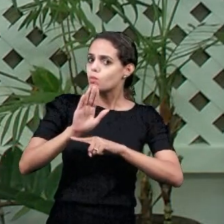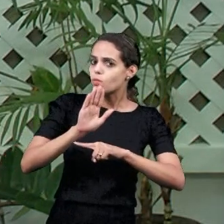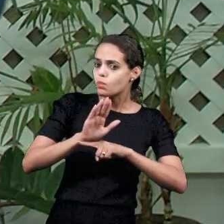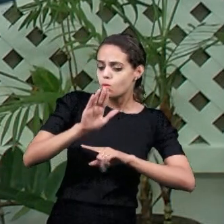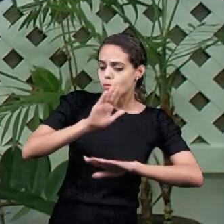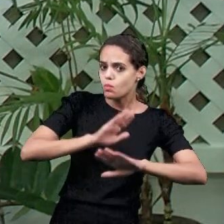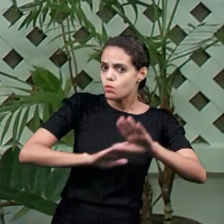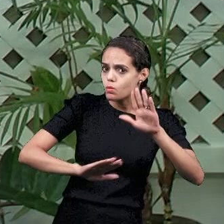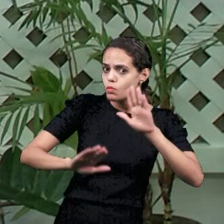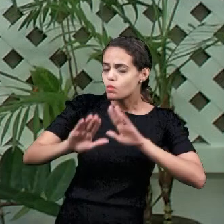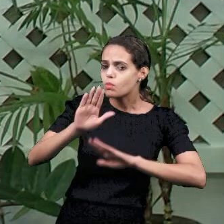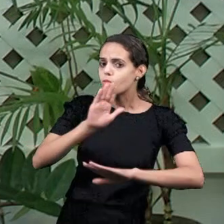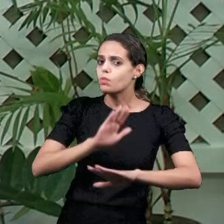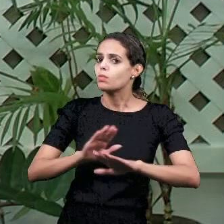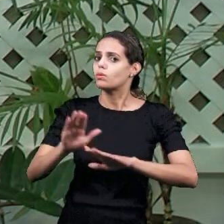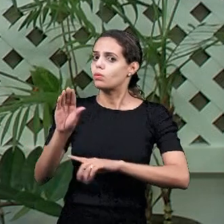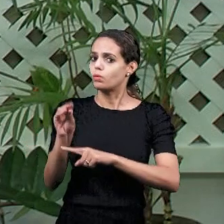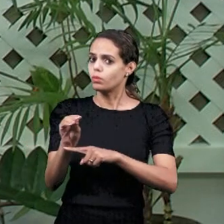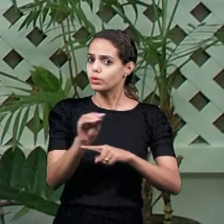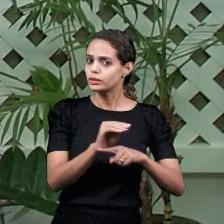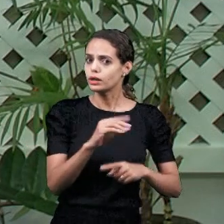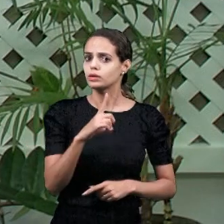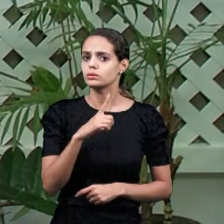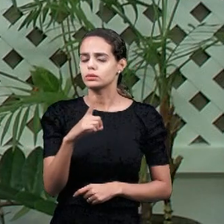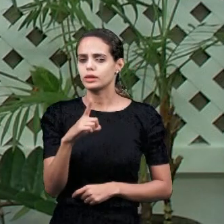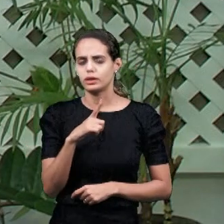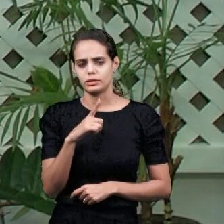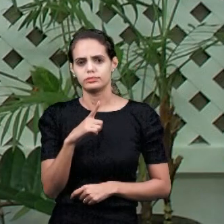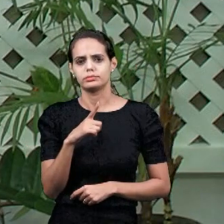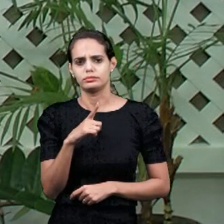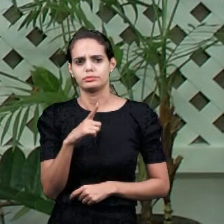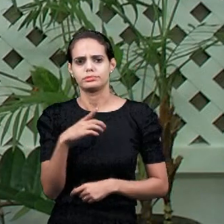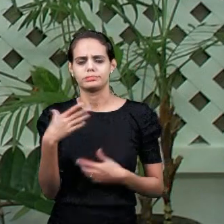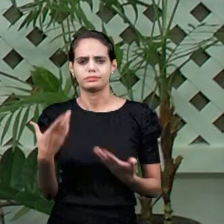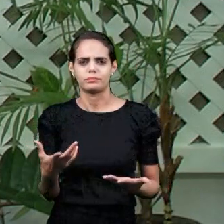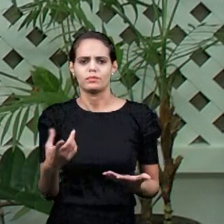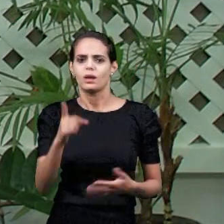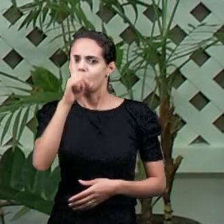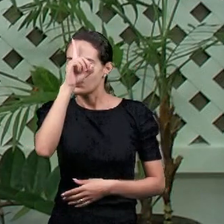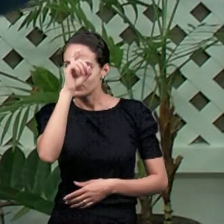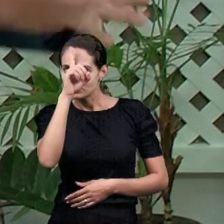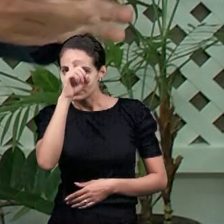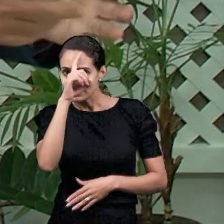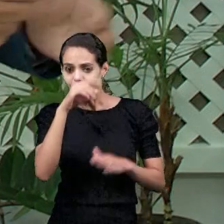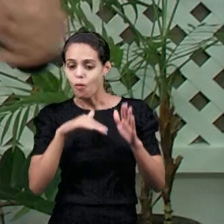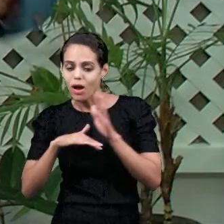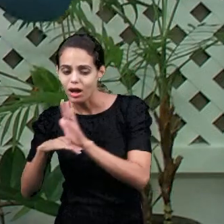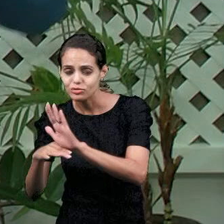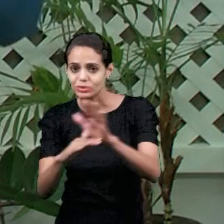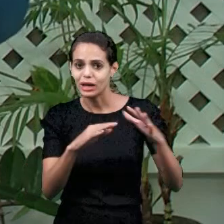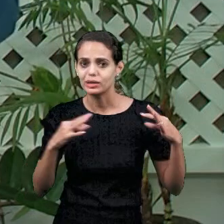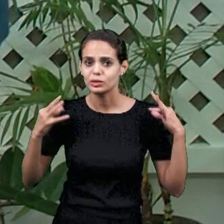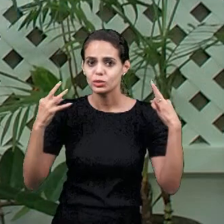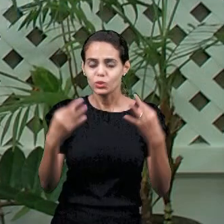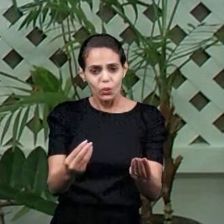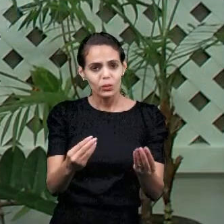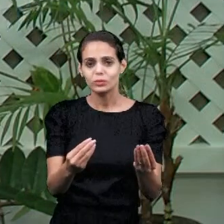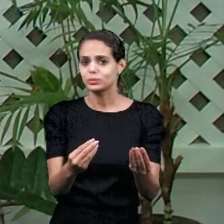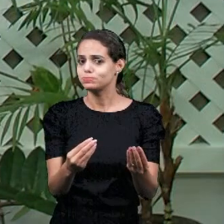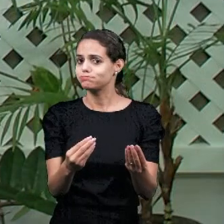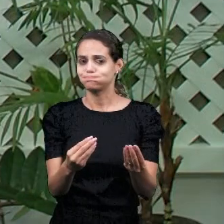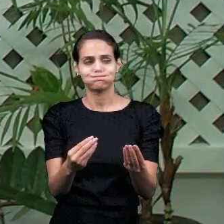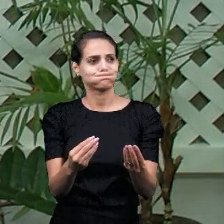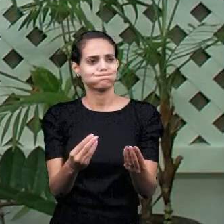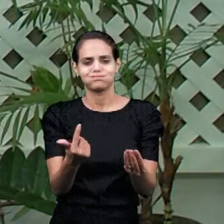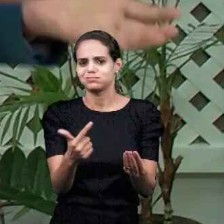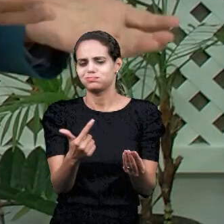de condition de résoudre tous ces problèmes. Il met un professionnel, le professionnel il est fatigué, il a besoin de dormir,